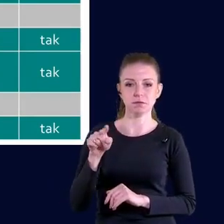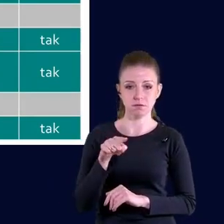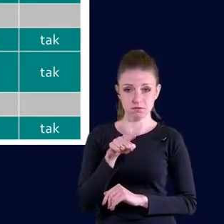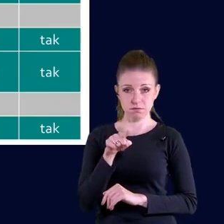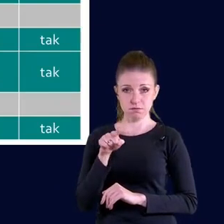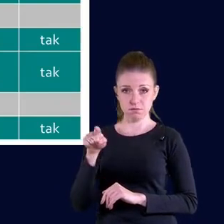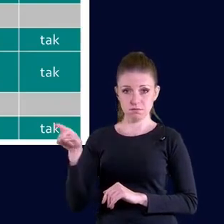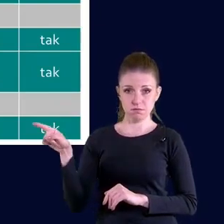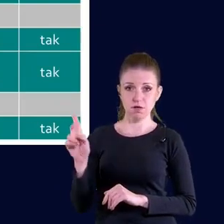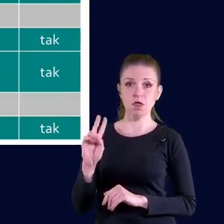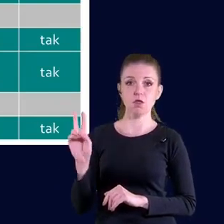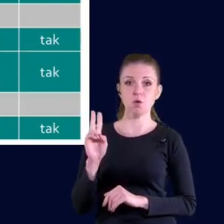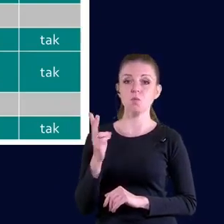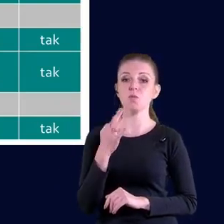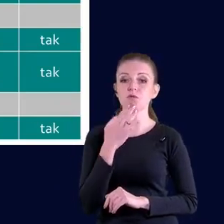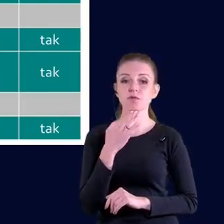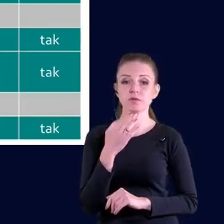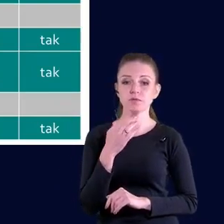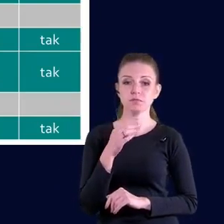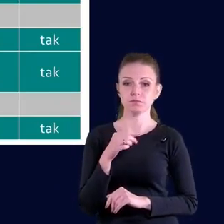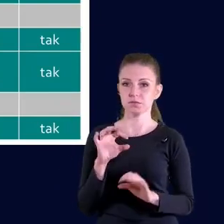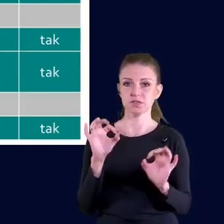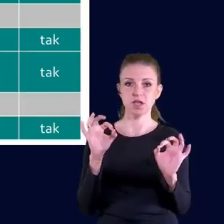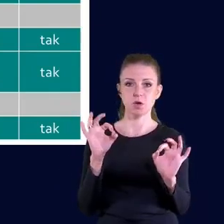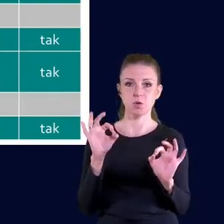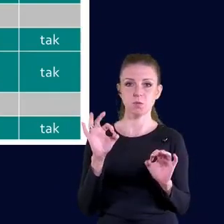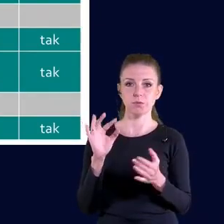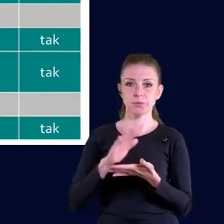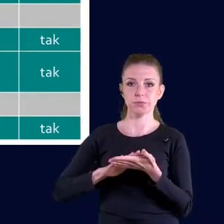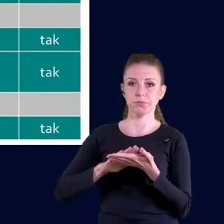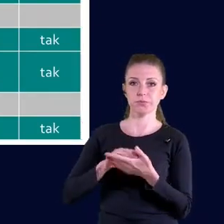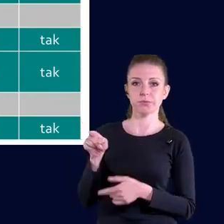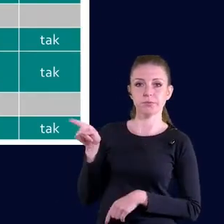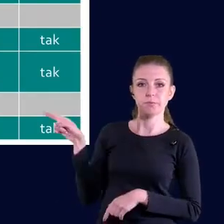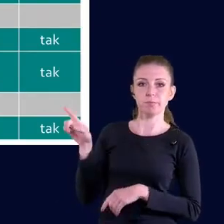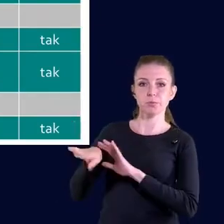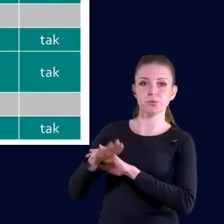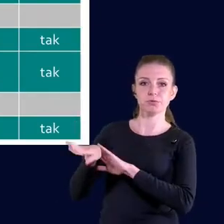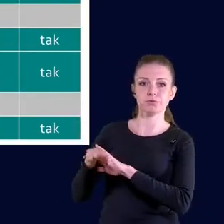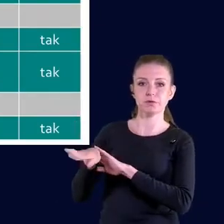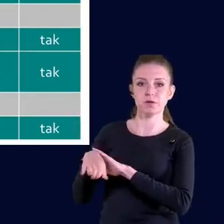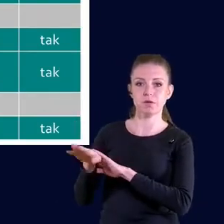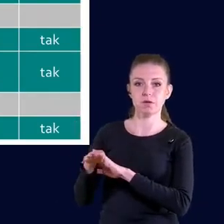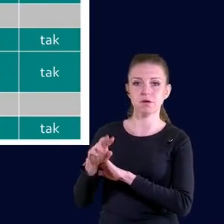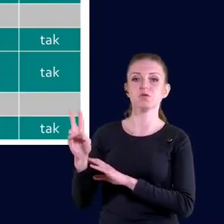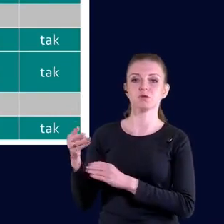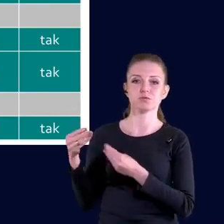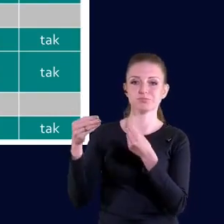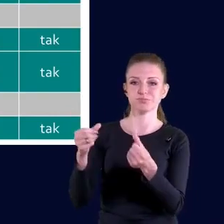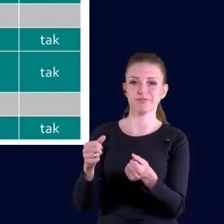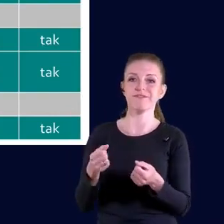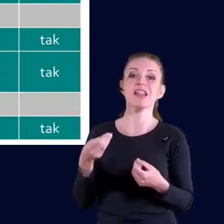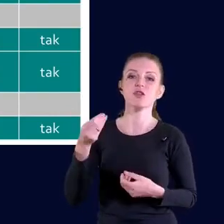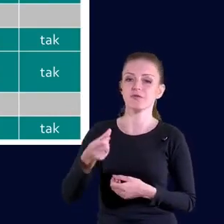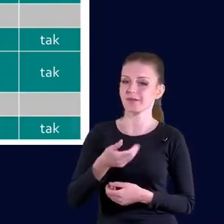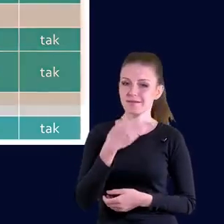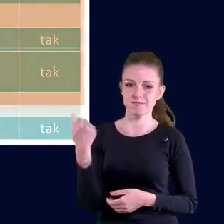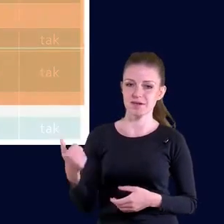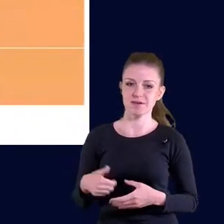ich respondentów uczelni nie zaznaczył tutaj tej odpowiedzi czyli tego finansowania nie ma